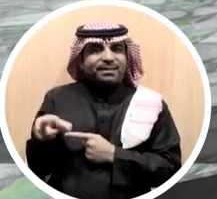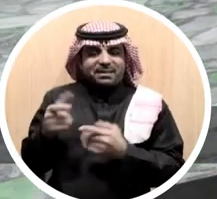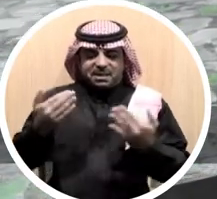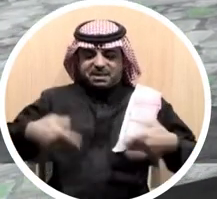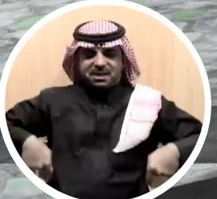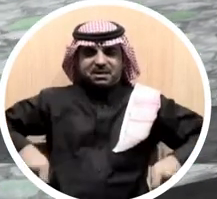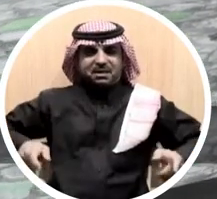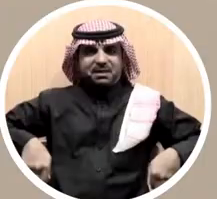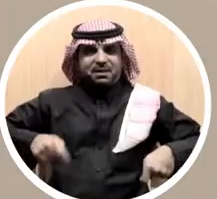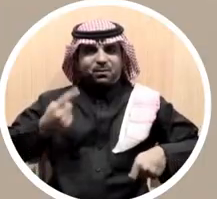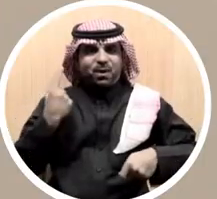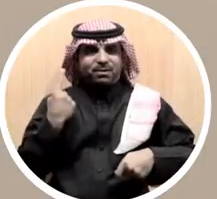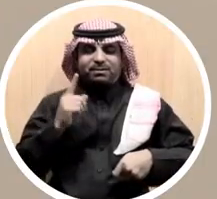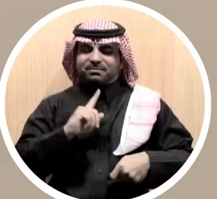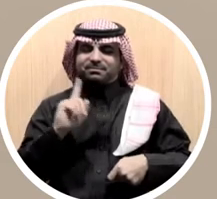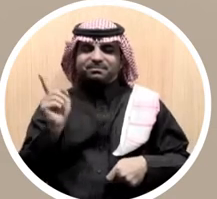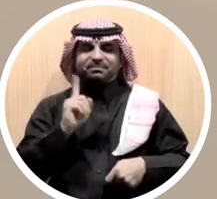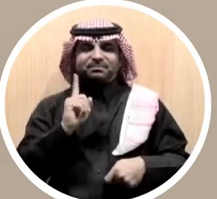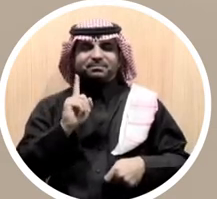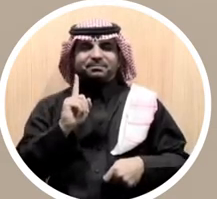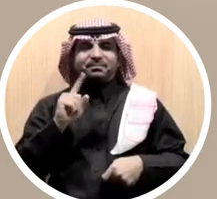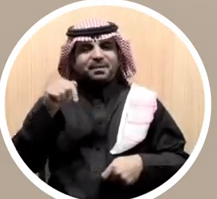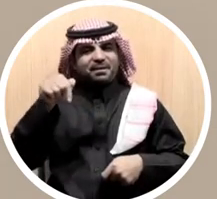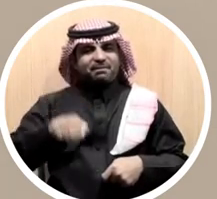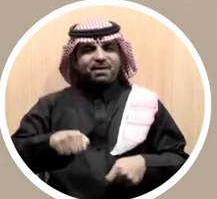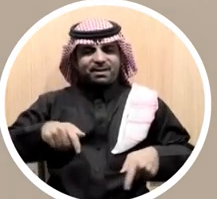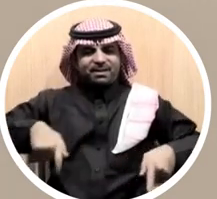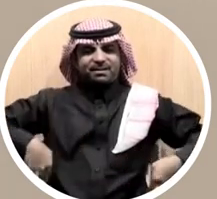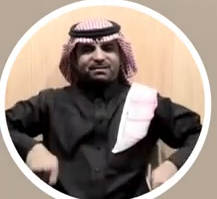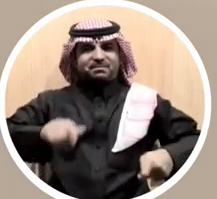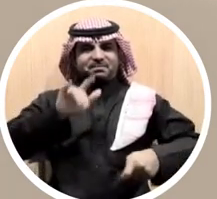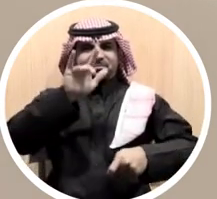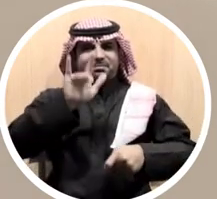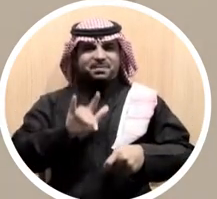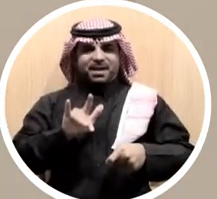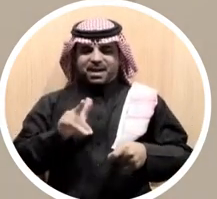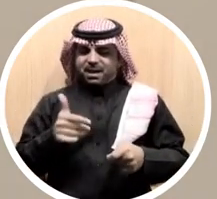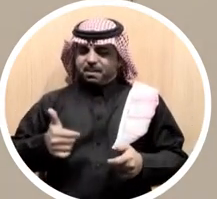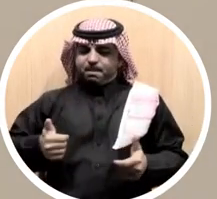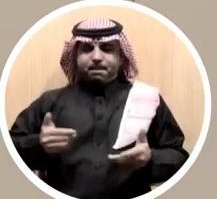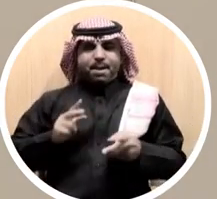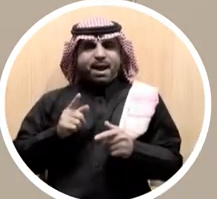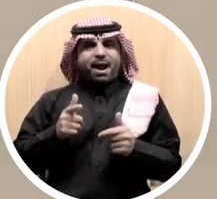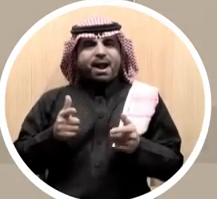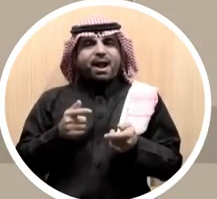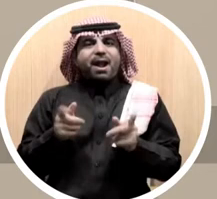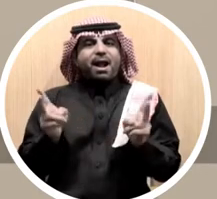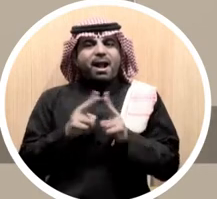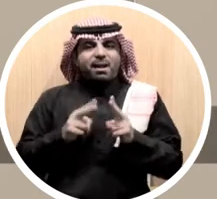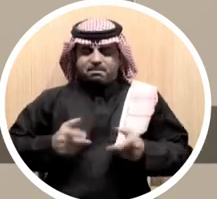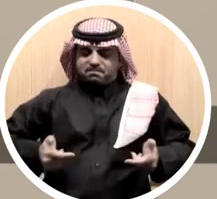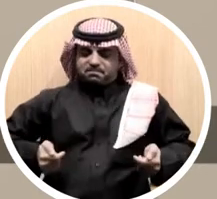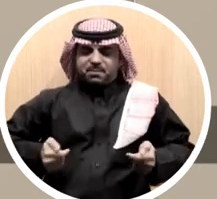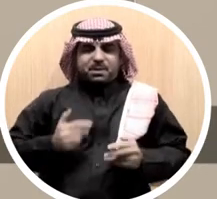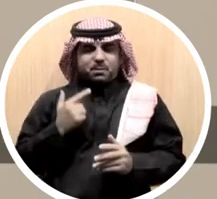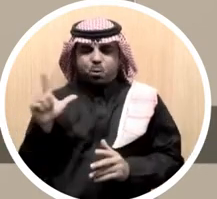بلغة الإشارة. يصعد سامي بكرسيه المزود بمحرك المنزلقة متجها نحو مكتبه. وبيئة